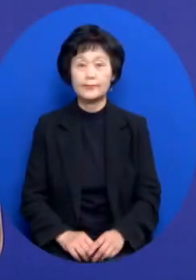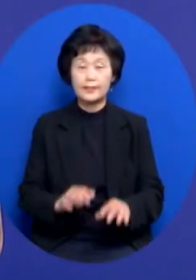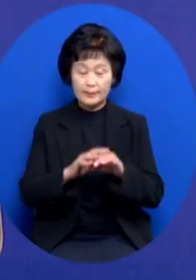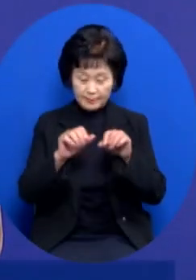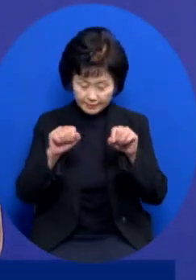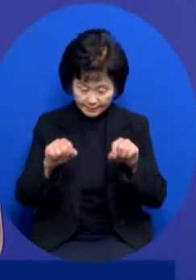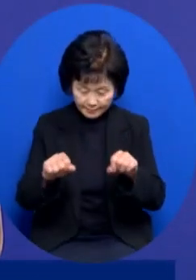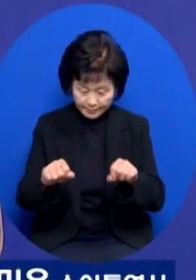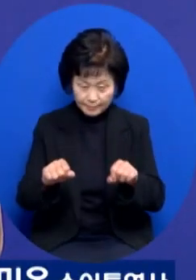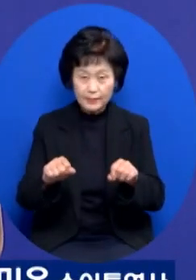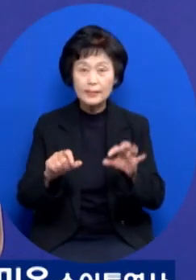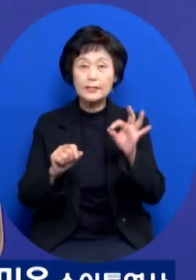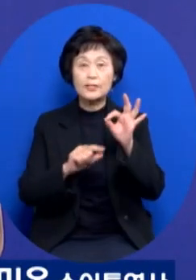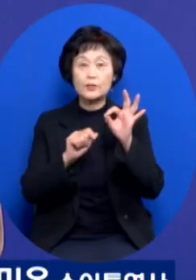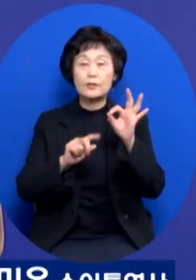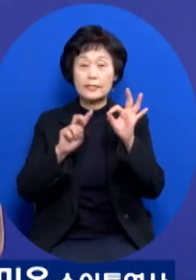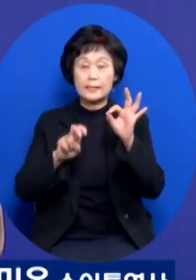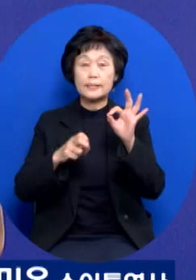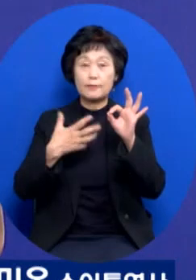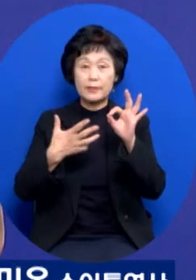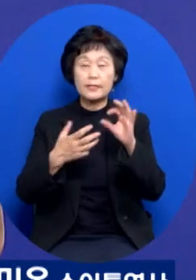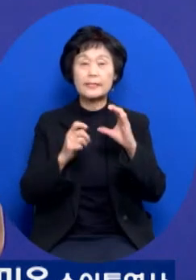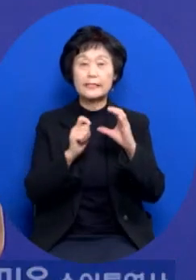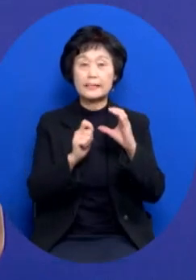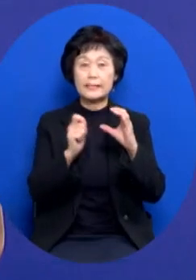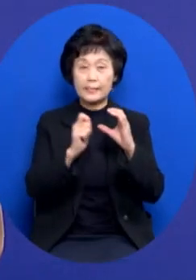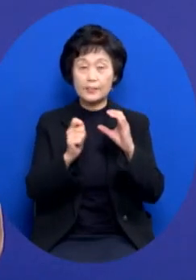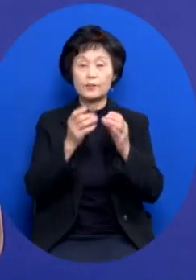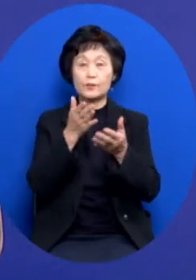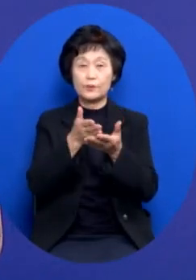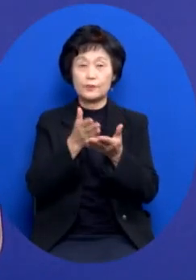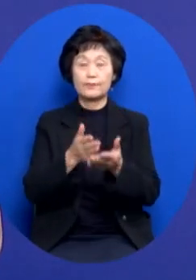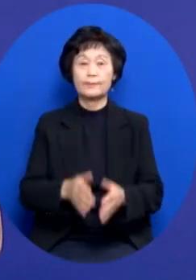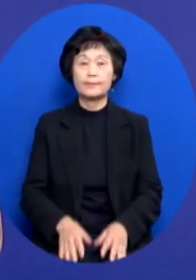시청자 여러분 안녕하십니까. 10월 28일 CTS 뉴스입니다.